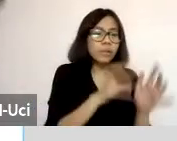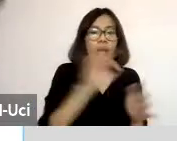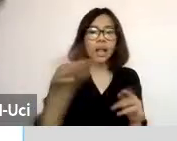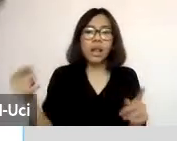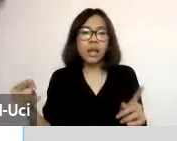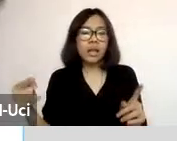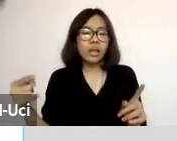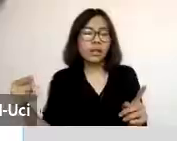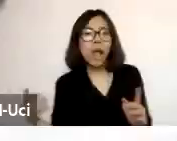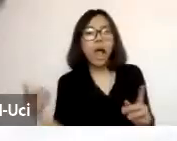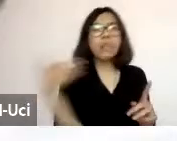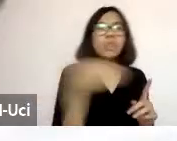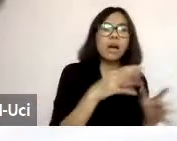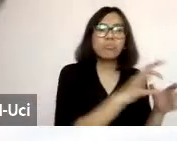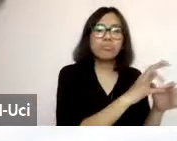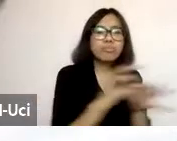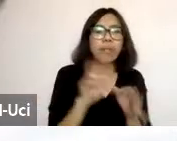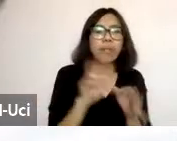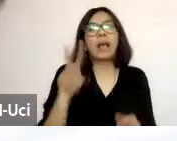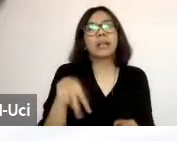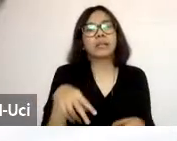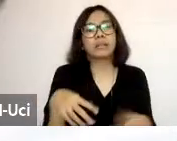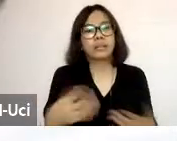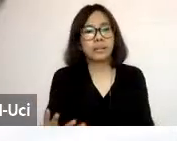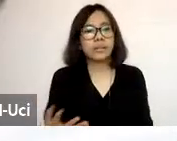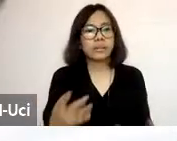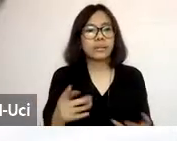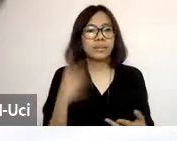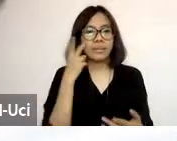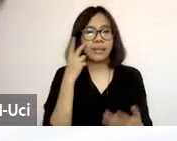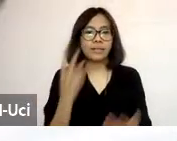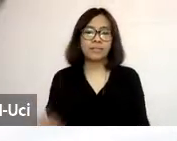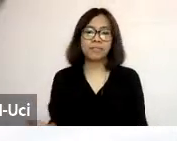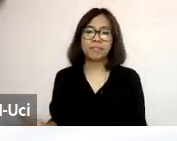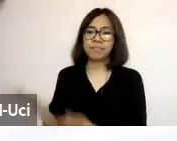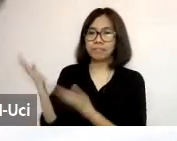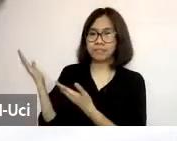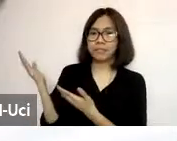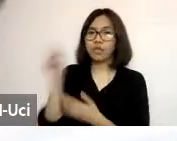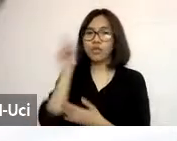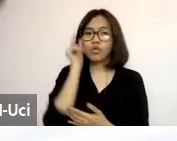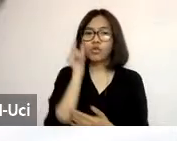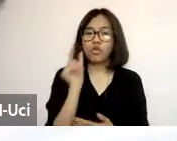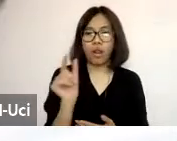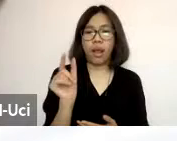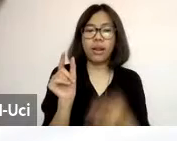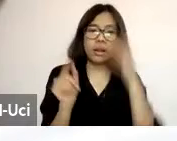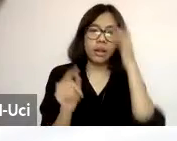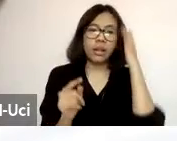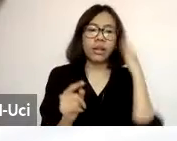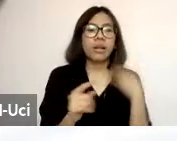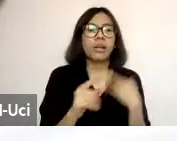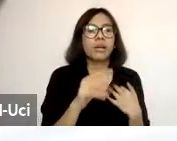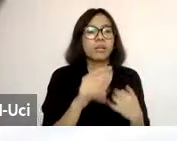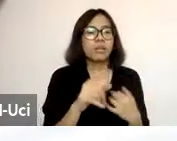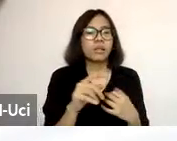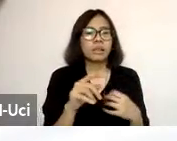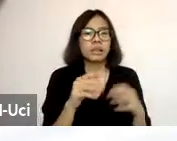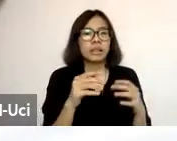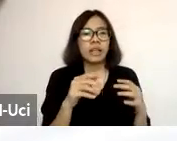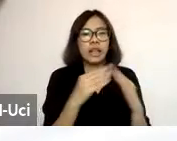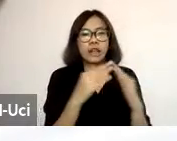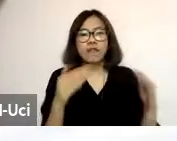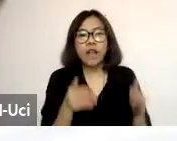lain next nah ini soal menguatkan secara umum dari kami bahwa kita perlu mengimprovisasi infrastruktur pemerintah